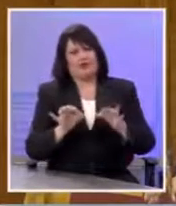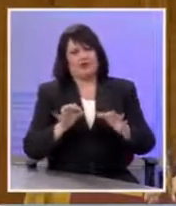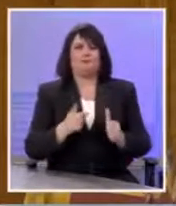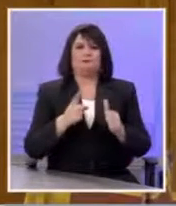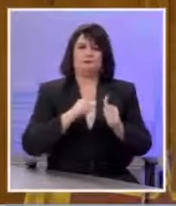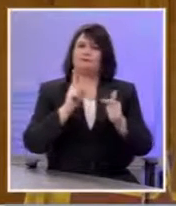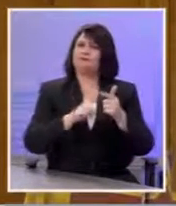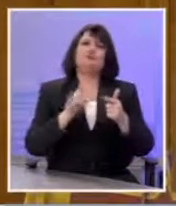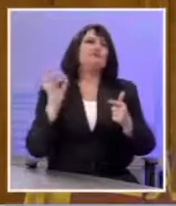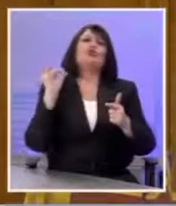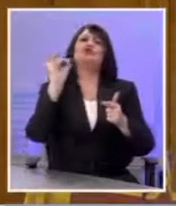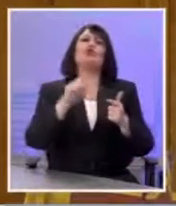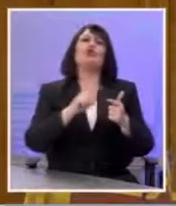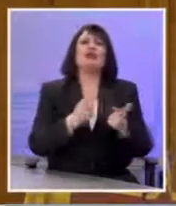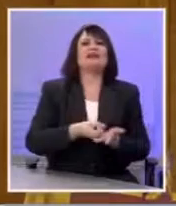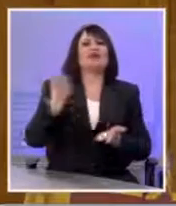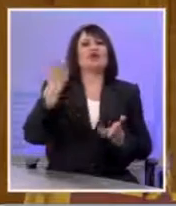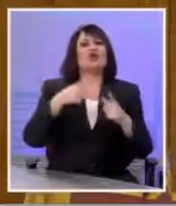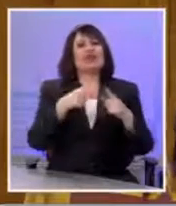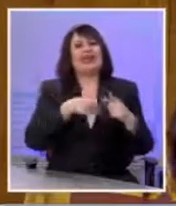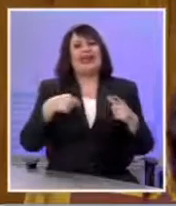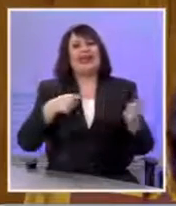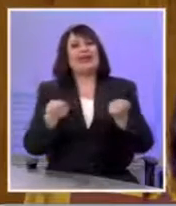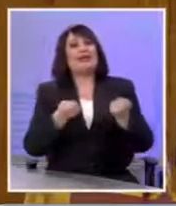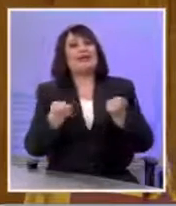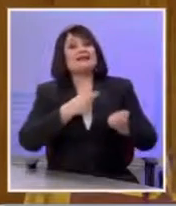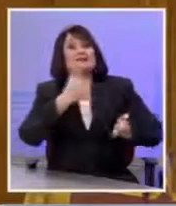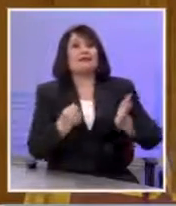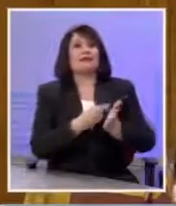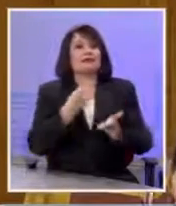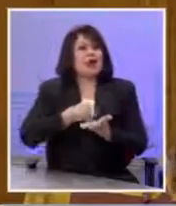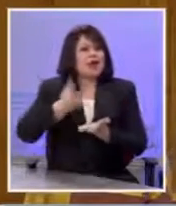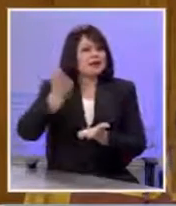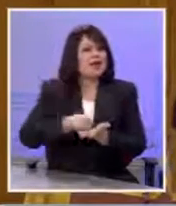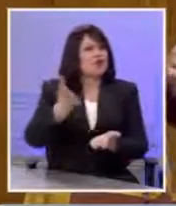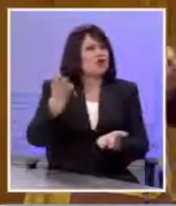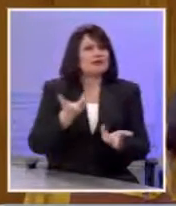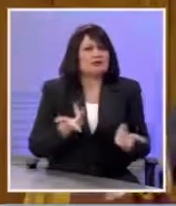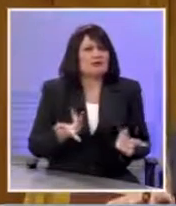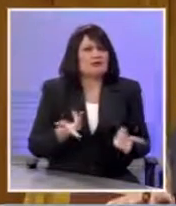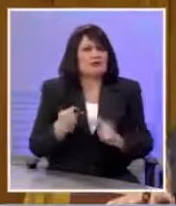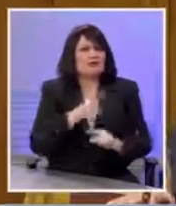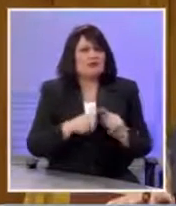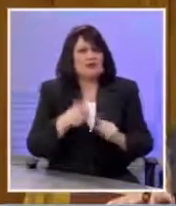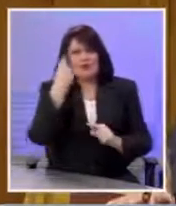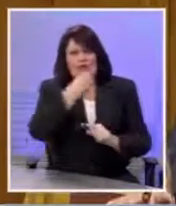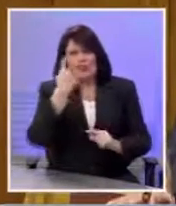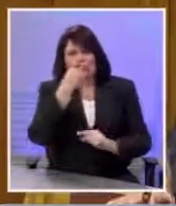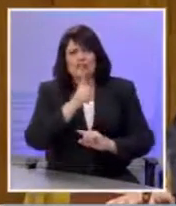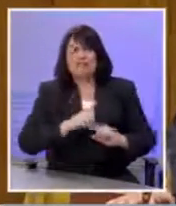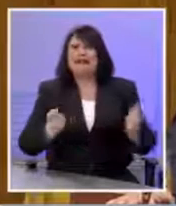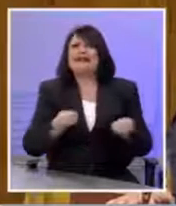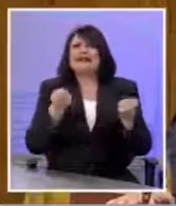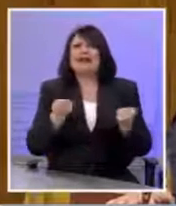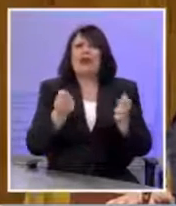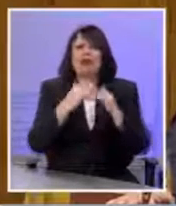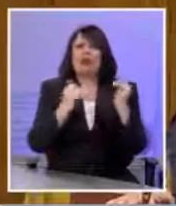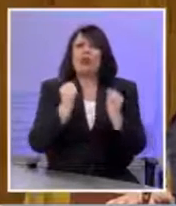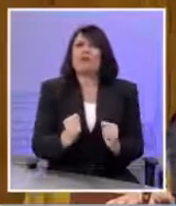Δεύτερος στόχος είναι η αξιολόγηση των διοικήσεων, και αυτό θα γίνει για πρώτη φορά, όχι μόνο των προσώπων, αλλά κυρίως των δομών και